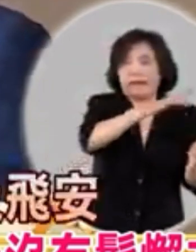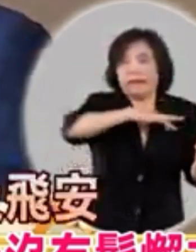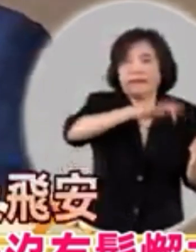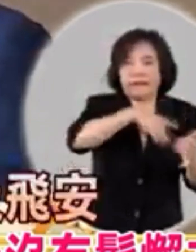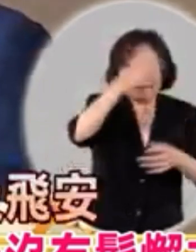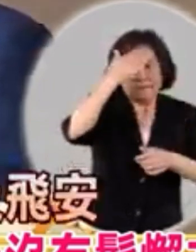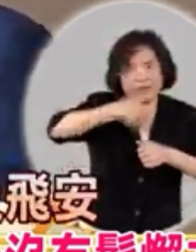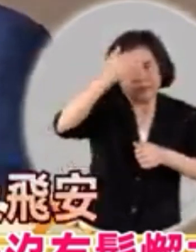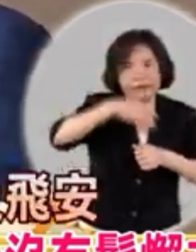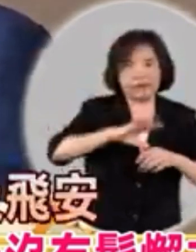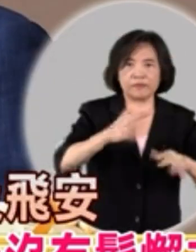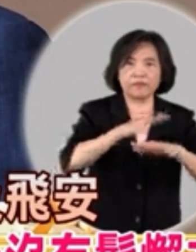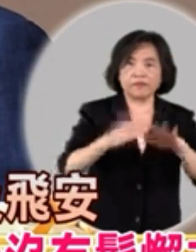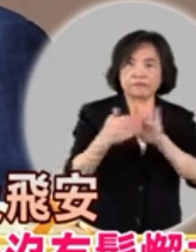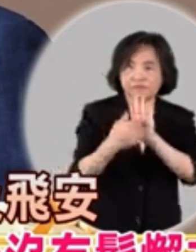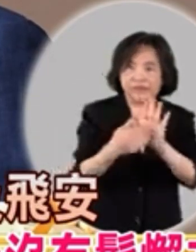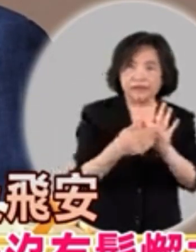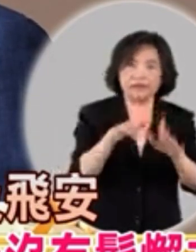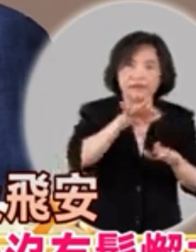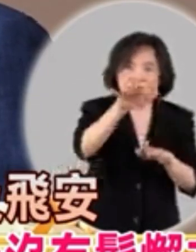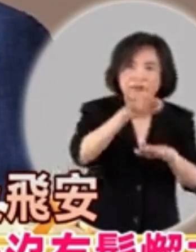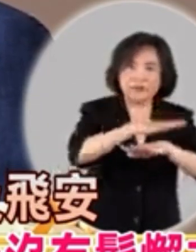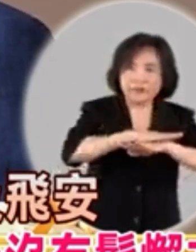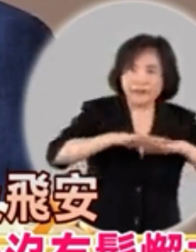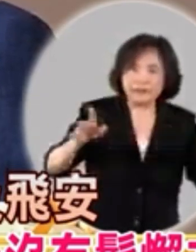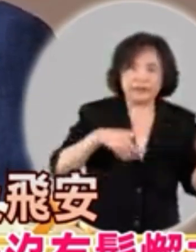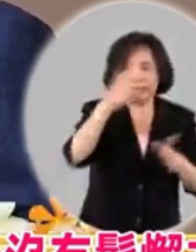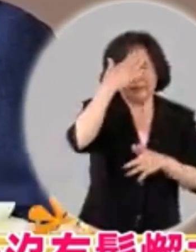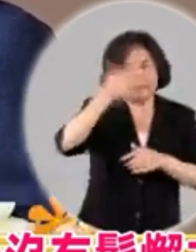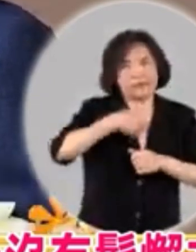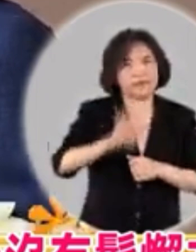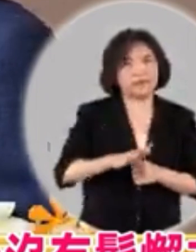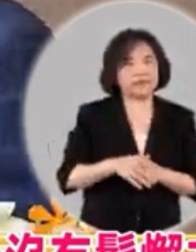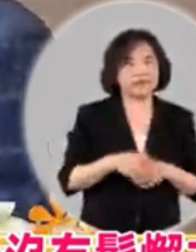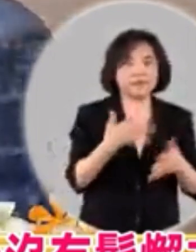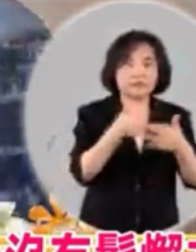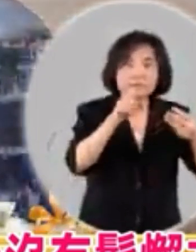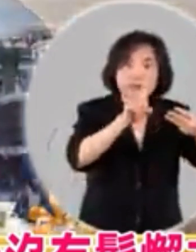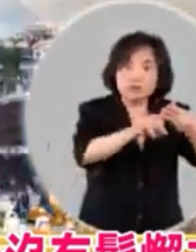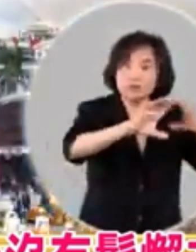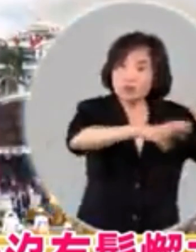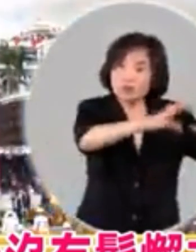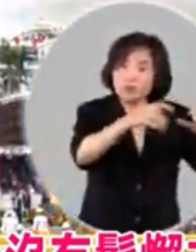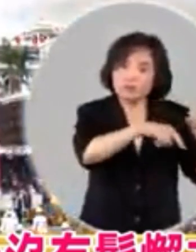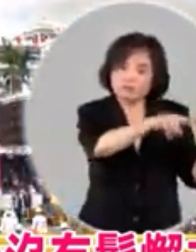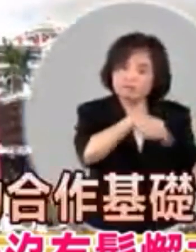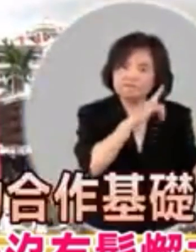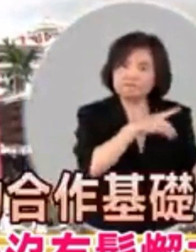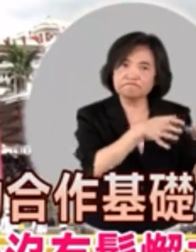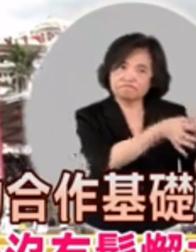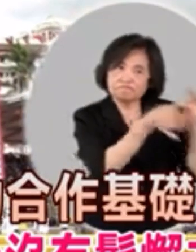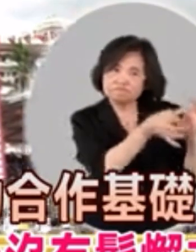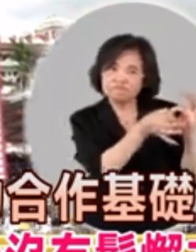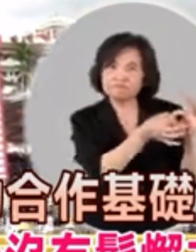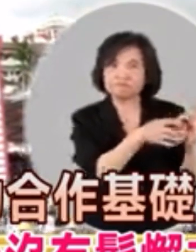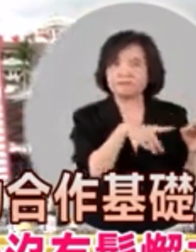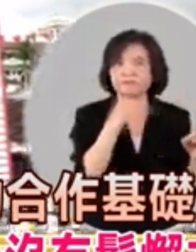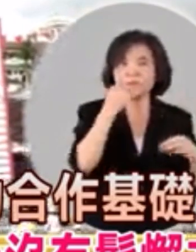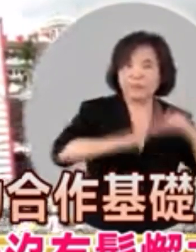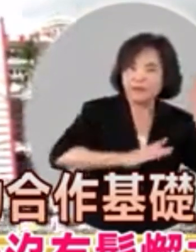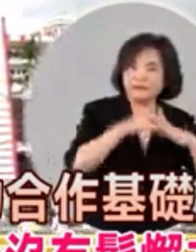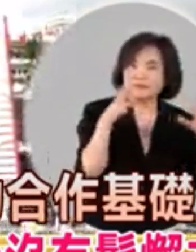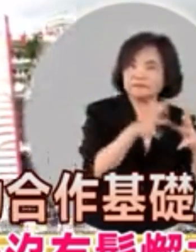的国安及非安。而民主国家之间则正努力强化各领域的合作基